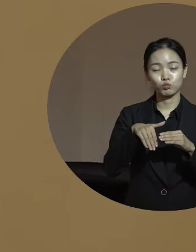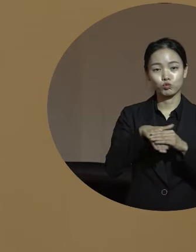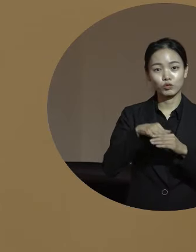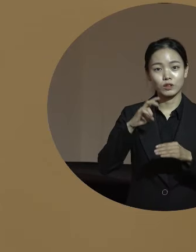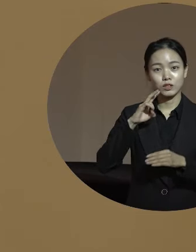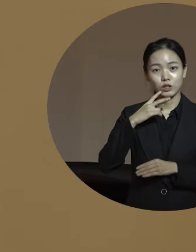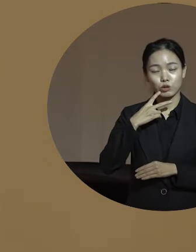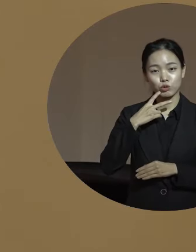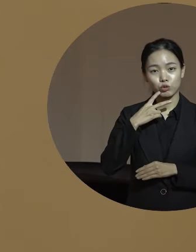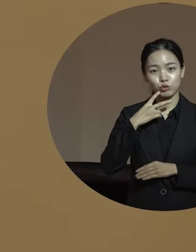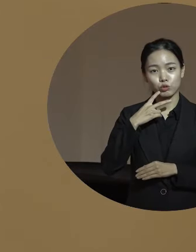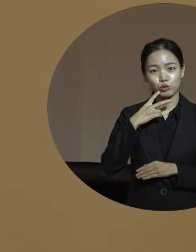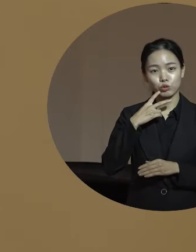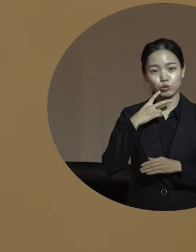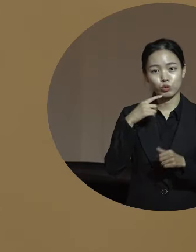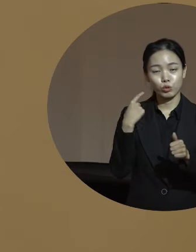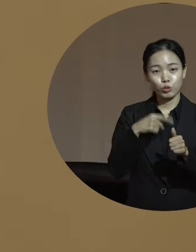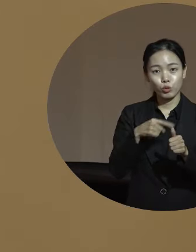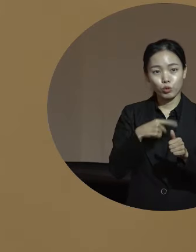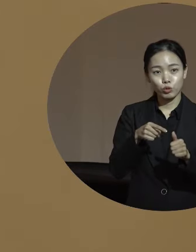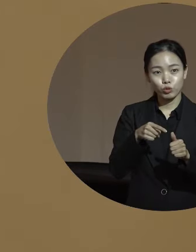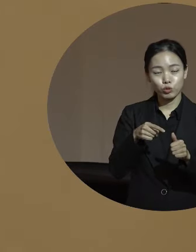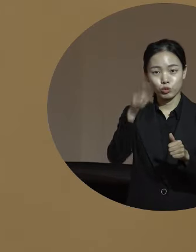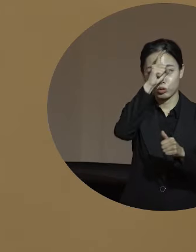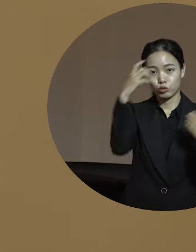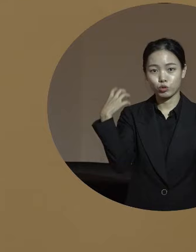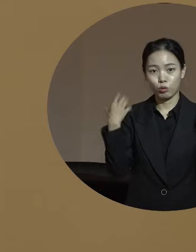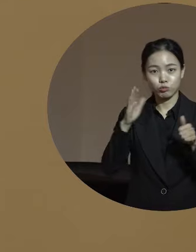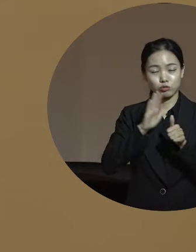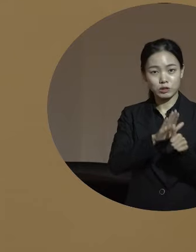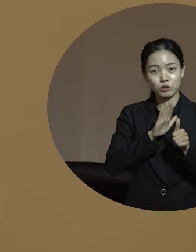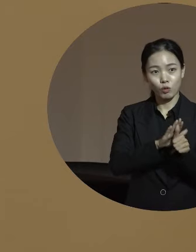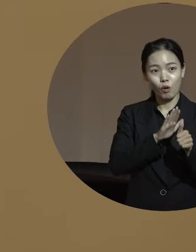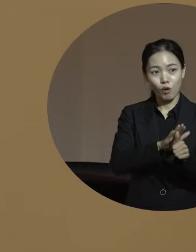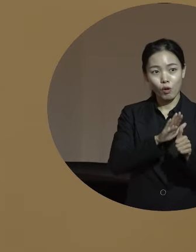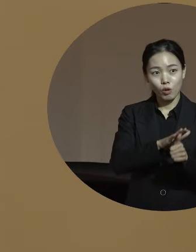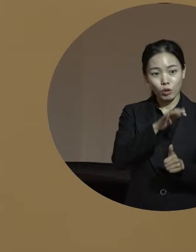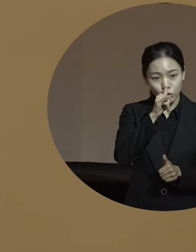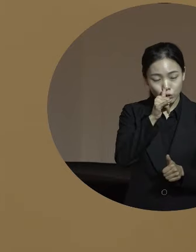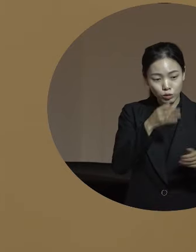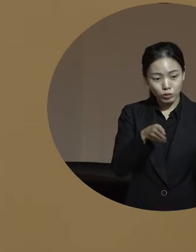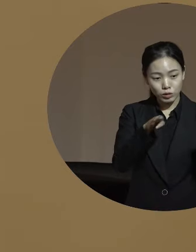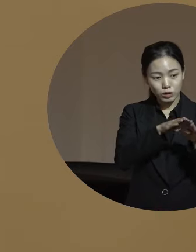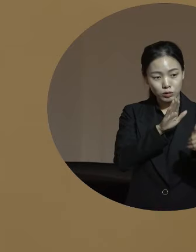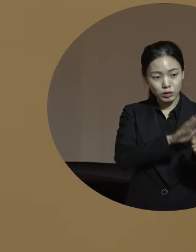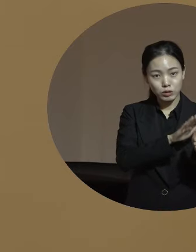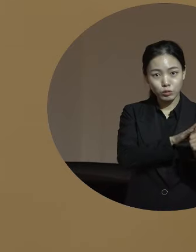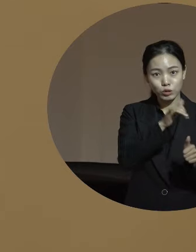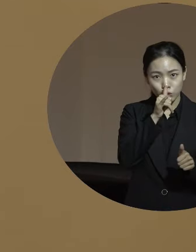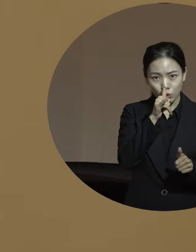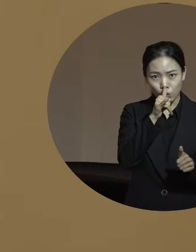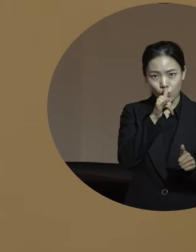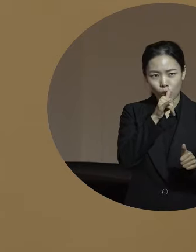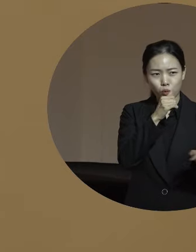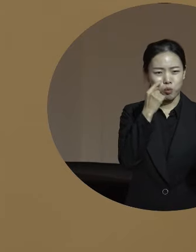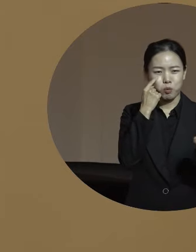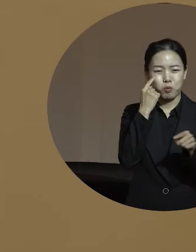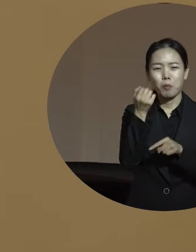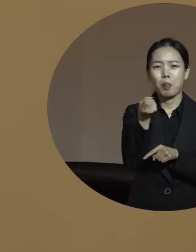단독으로 정부의 지원을 받아서 운영하는 이런 기관이 국가별로 흔치는 않다고